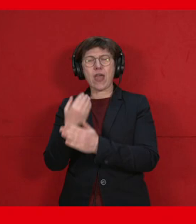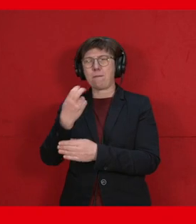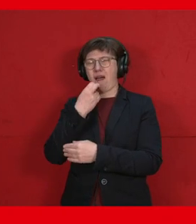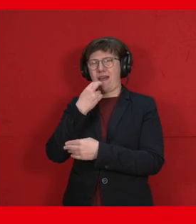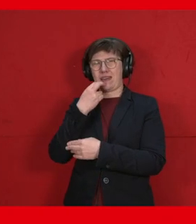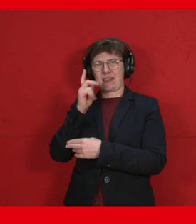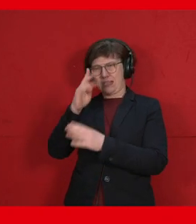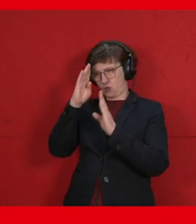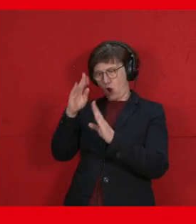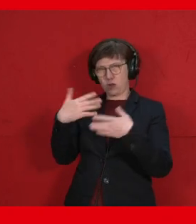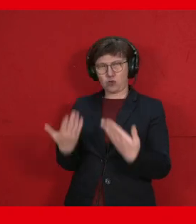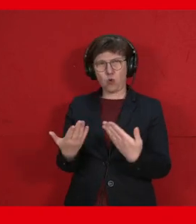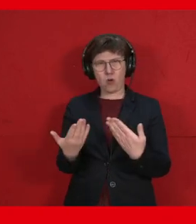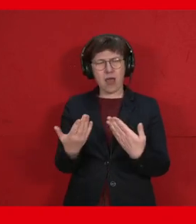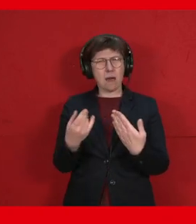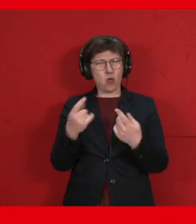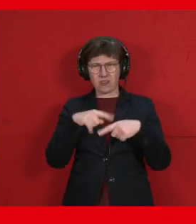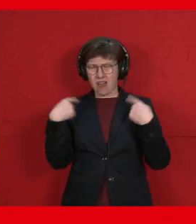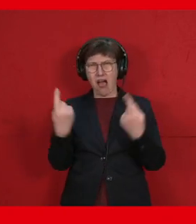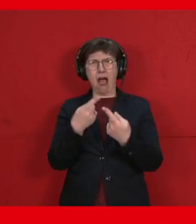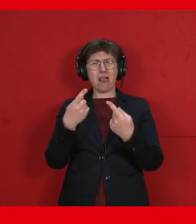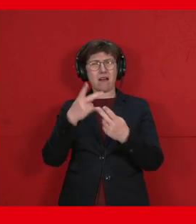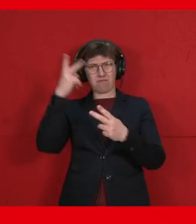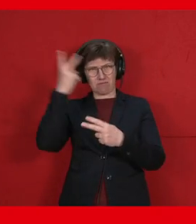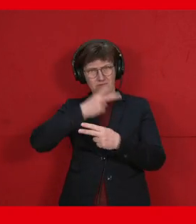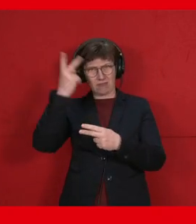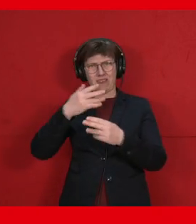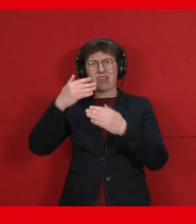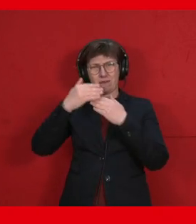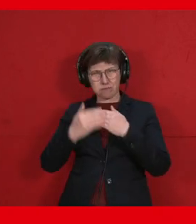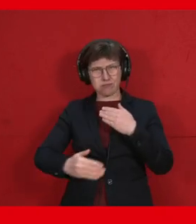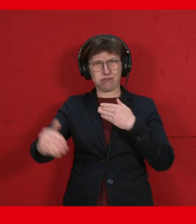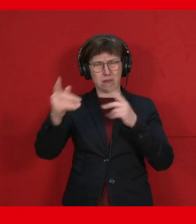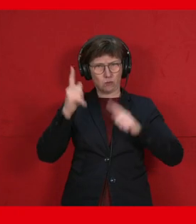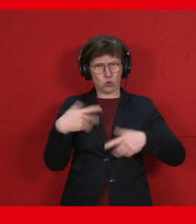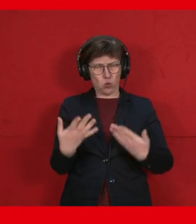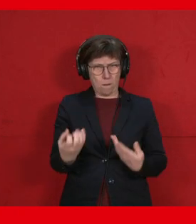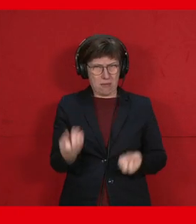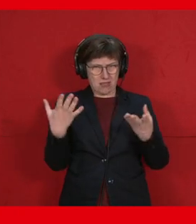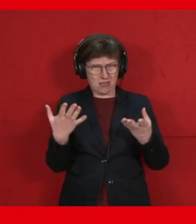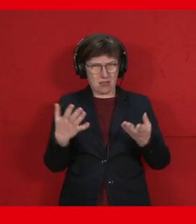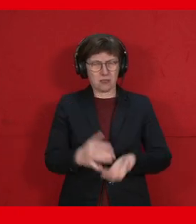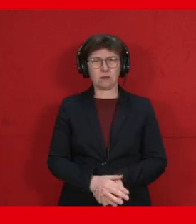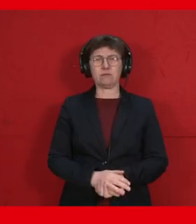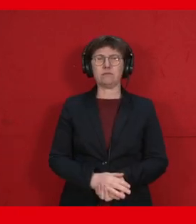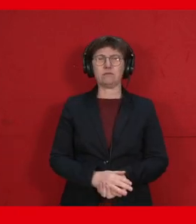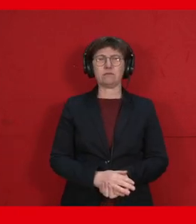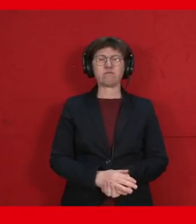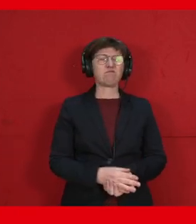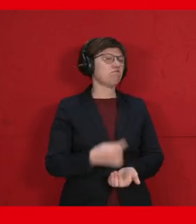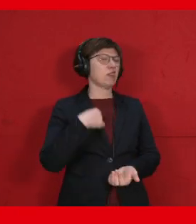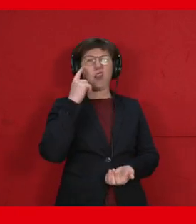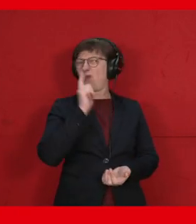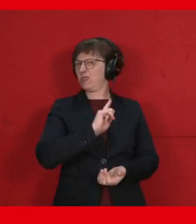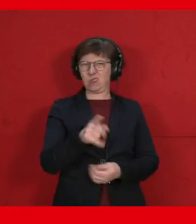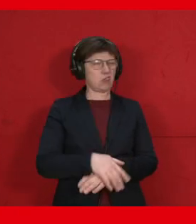erneuerbaren Energien funktionieren. Haben wirklich alle die Signale verstanden, dass es jetzt passieren muss? Ich fürchte nein. Deshalb